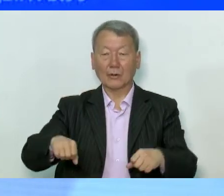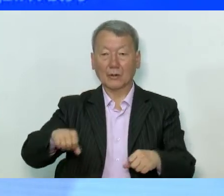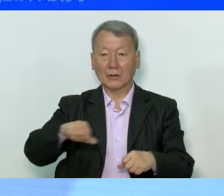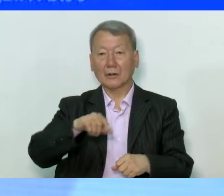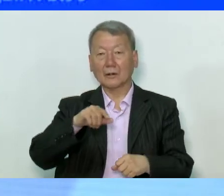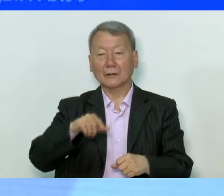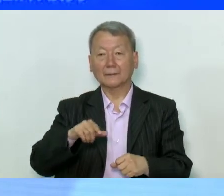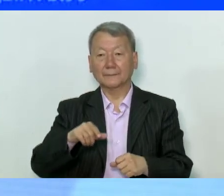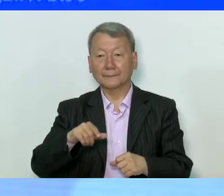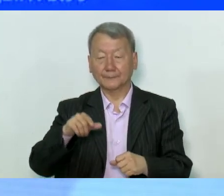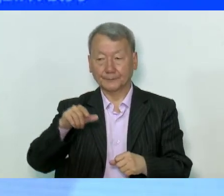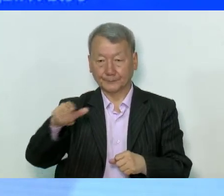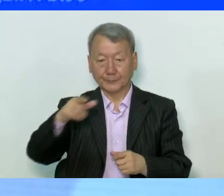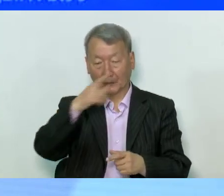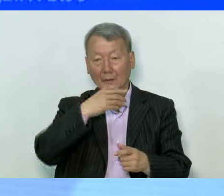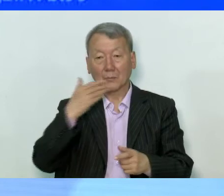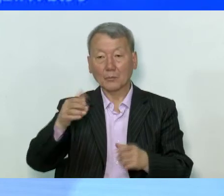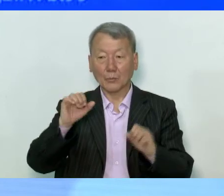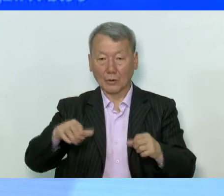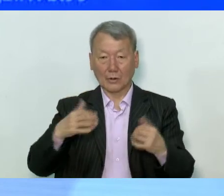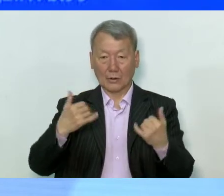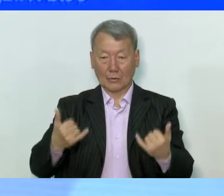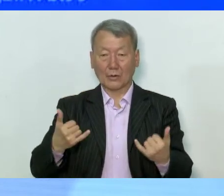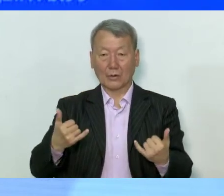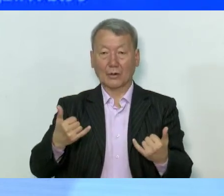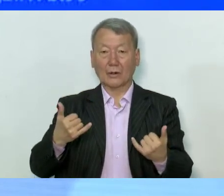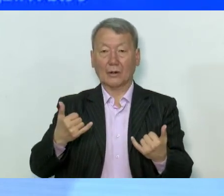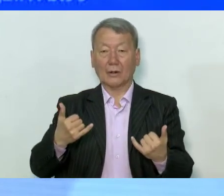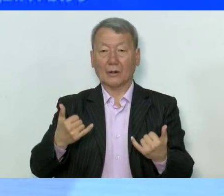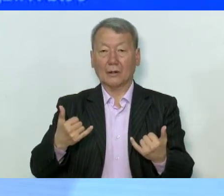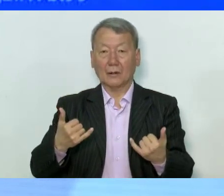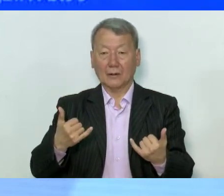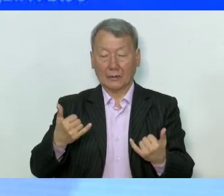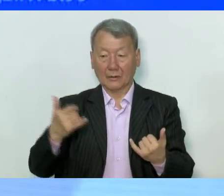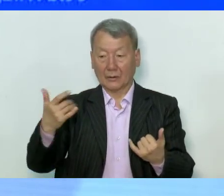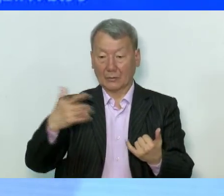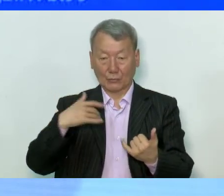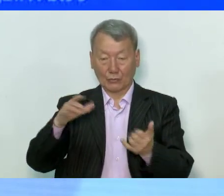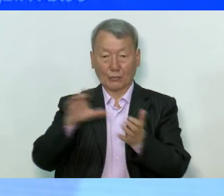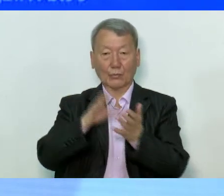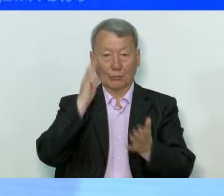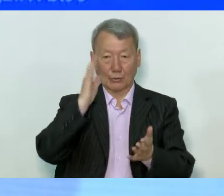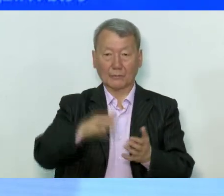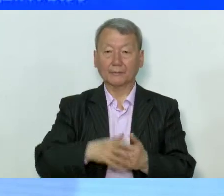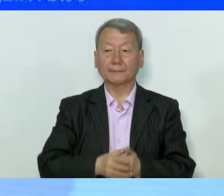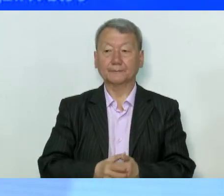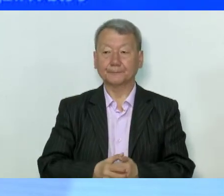келген кайрылуулар бар. Биз бүгүнкү күндө ошолорду жеткизип берип атабыз.